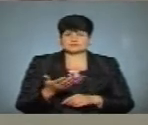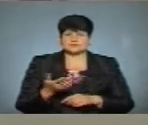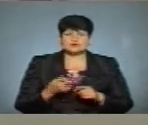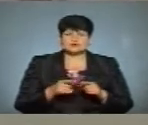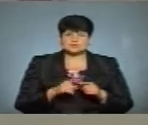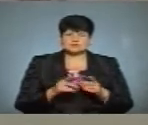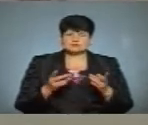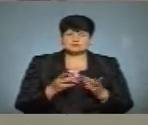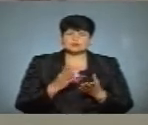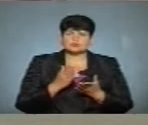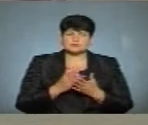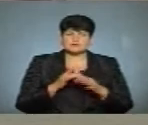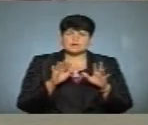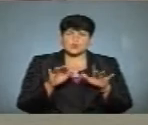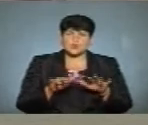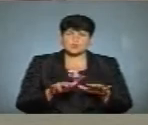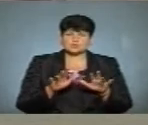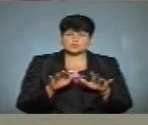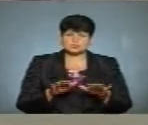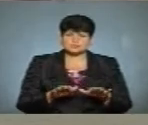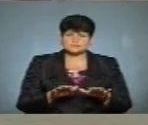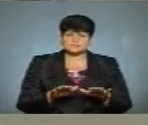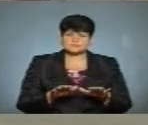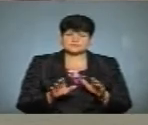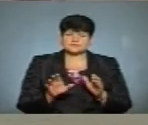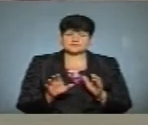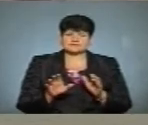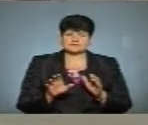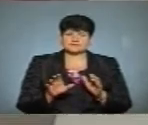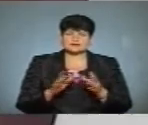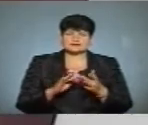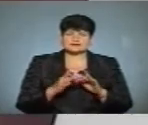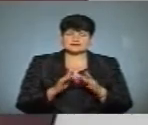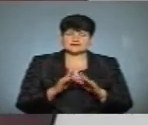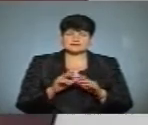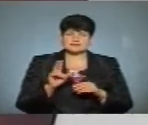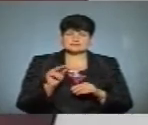необхідно мати комп'ютер з сайтом і електронний цифровий підпис.